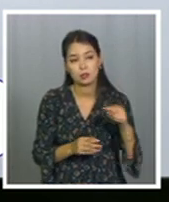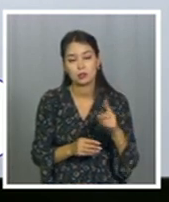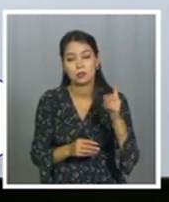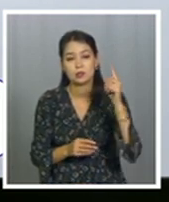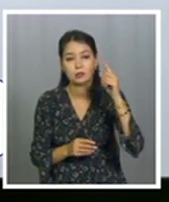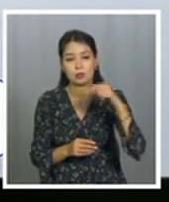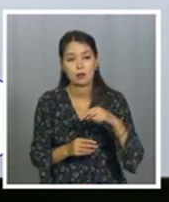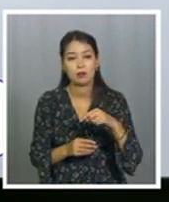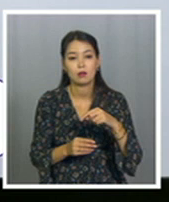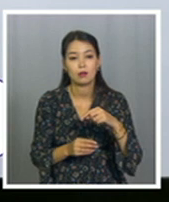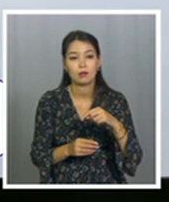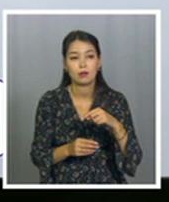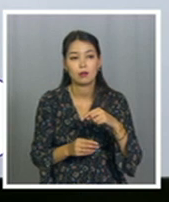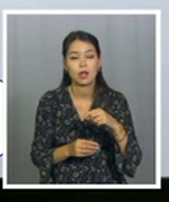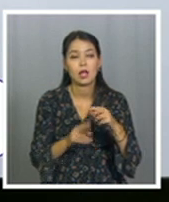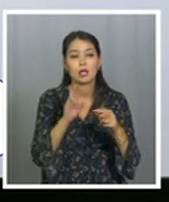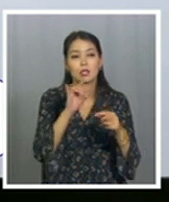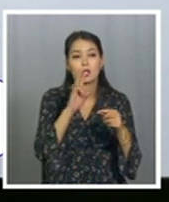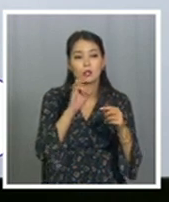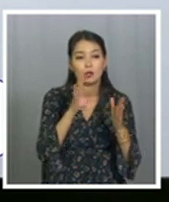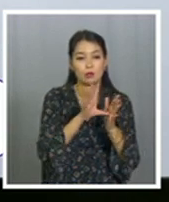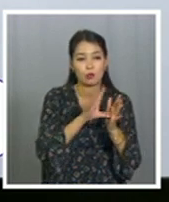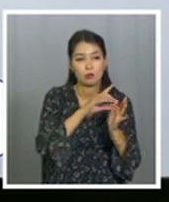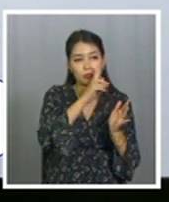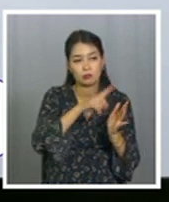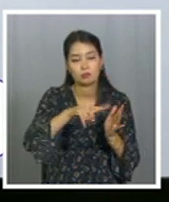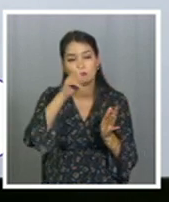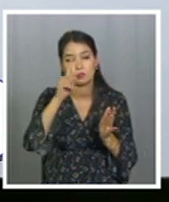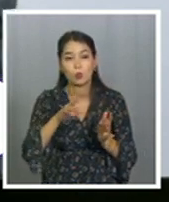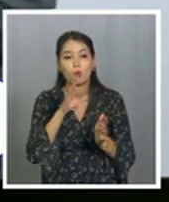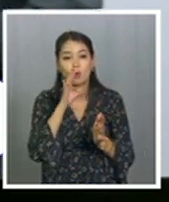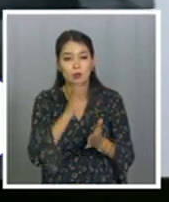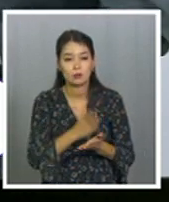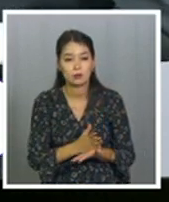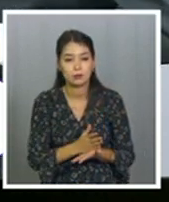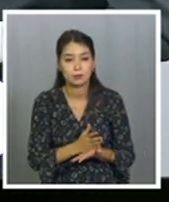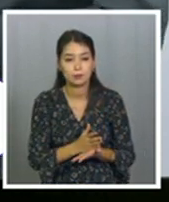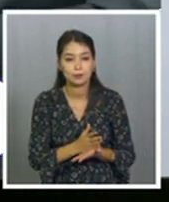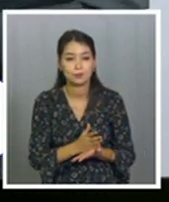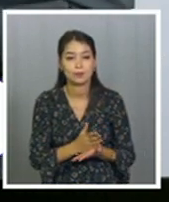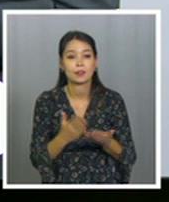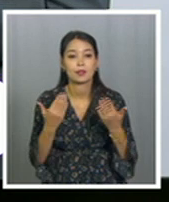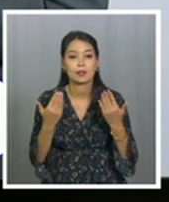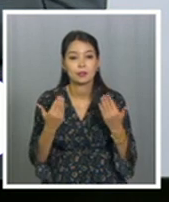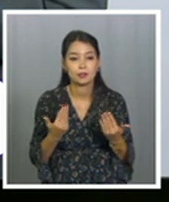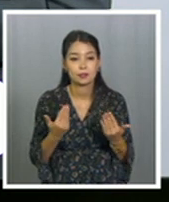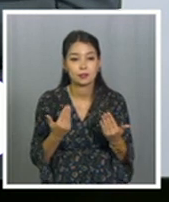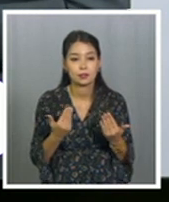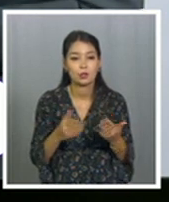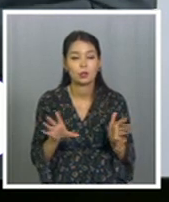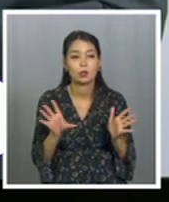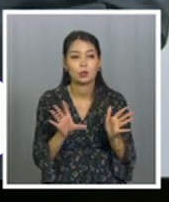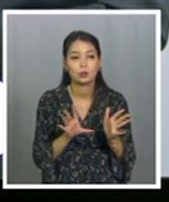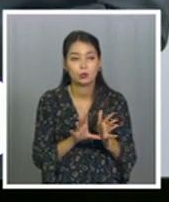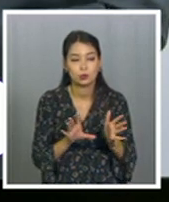Яғни кернеудің бір тербеліс жасайтын уақыты. Енді тоқ күшінің графигін